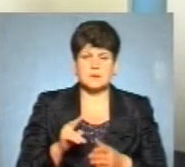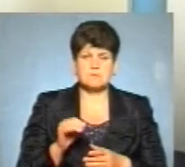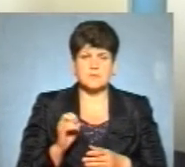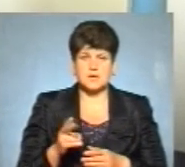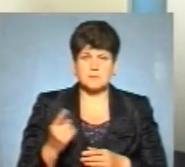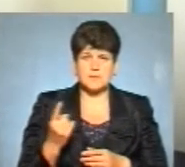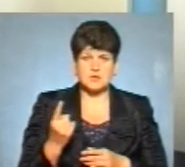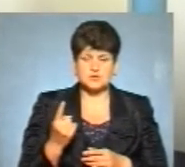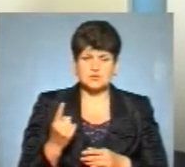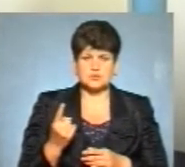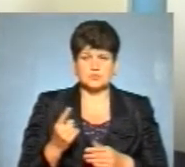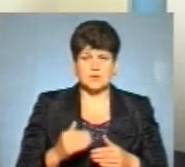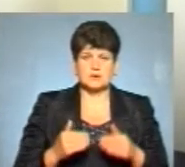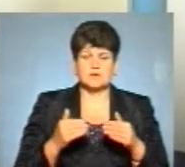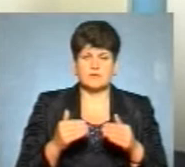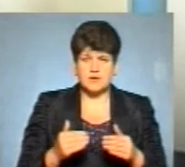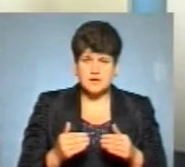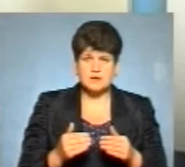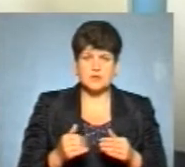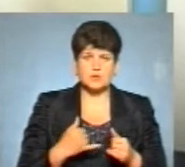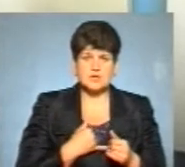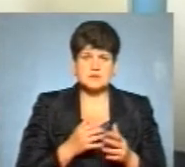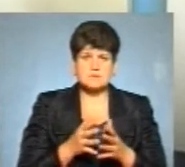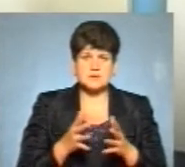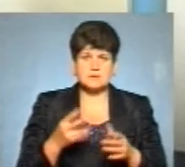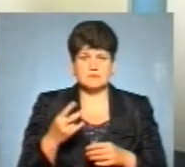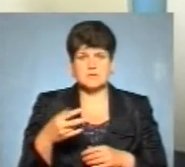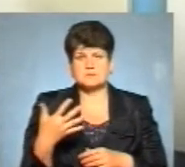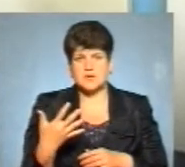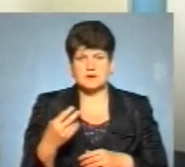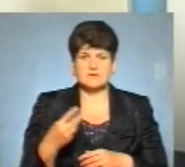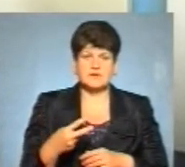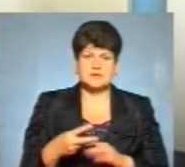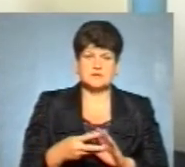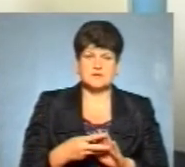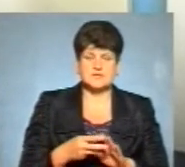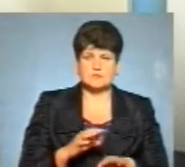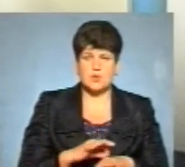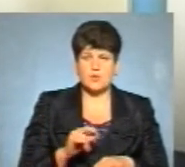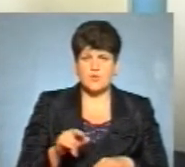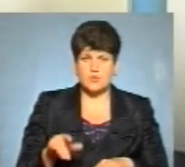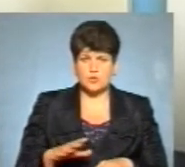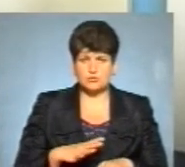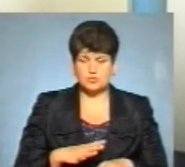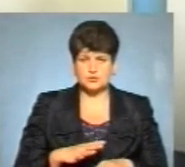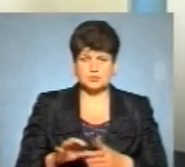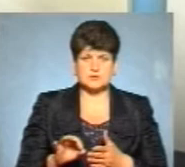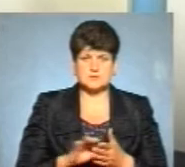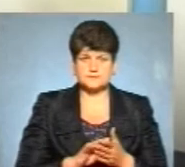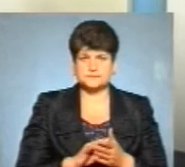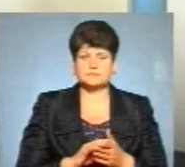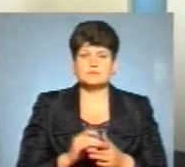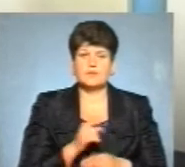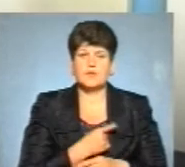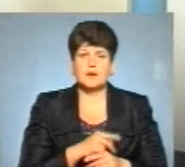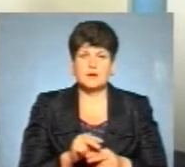хвилі, там, умовно, місяць тому, у нас максимально 25 там, чи 28 хворих знаходилося одночасно на стаціонарному лікуванні. І